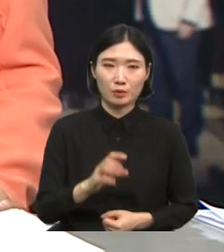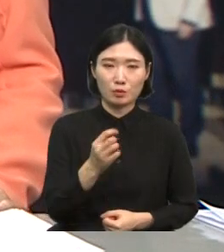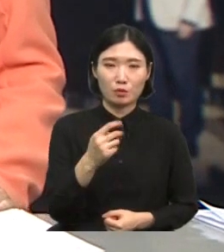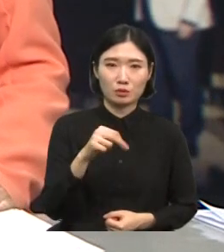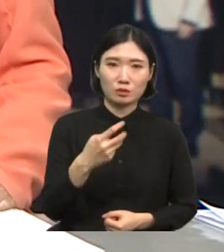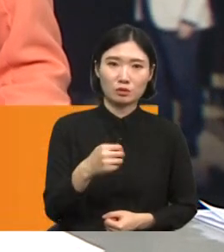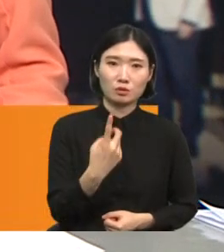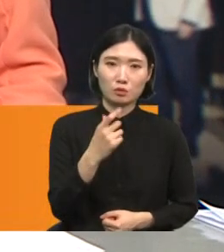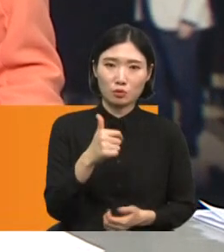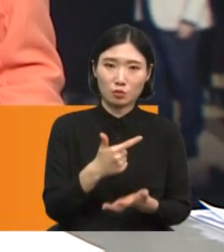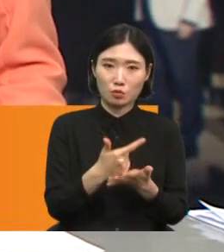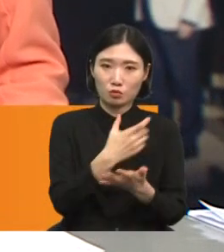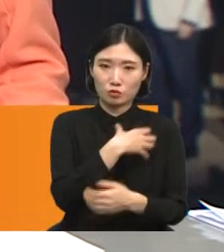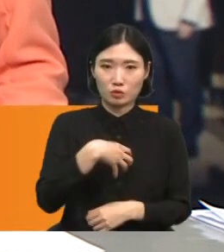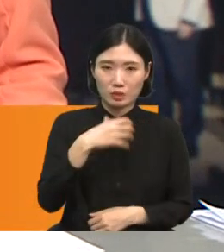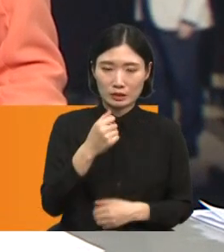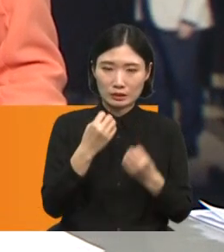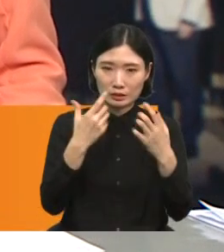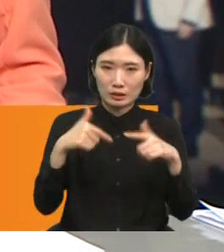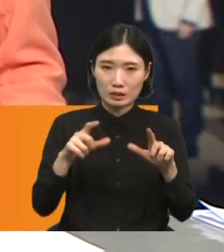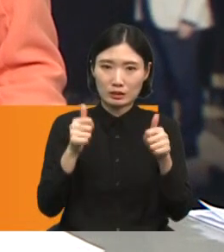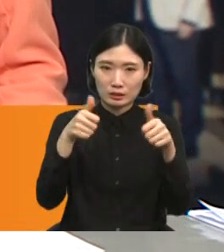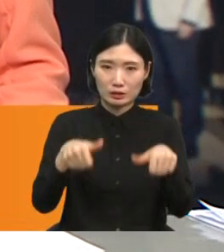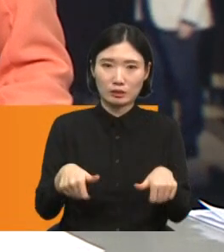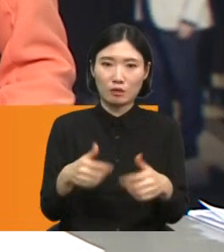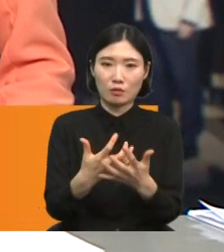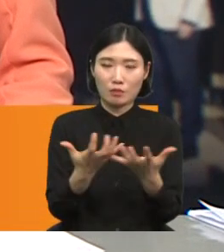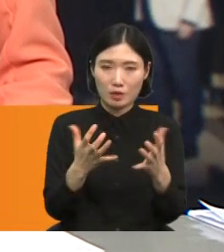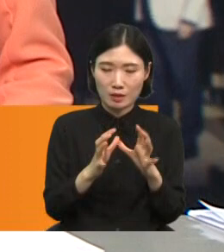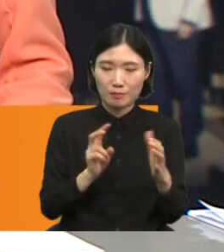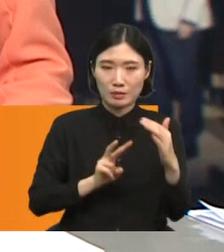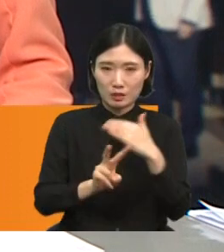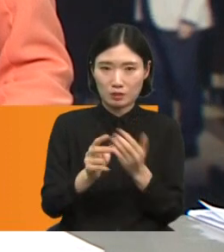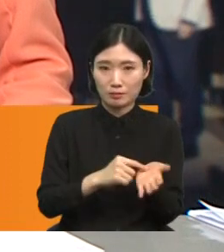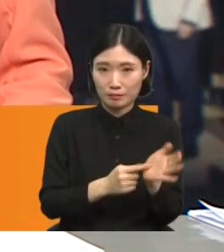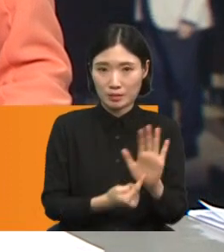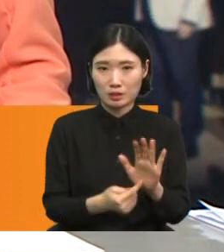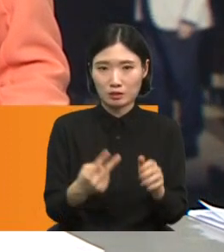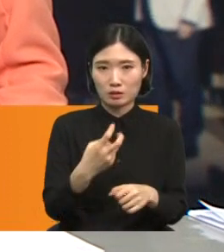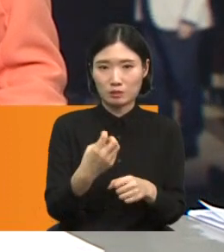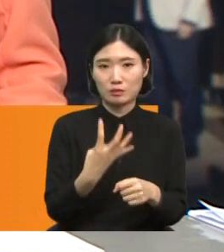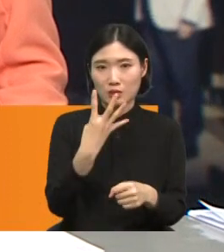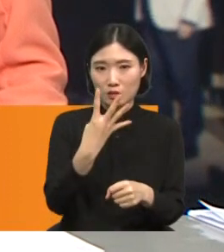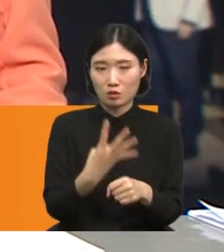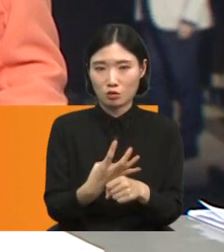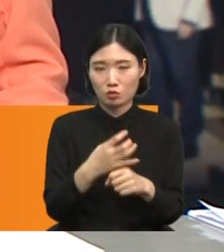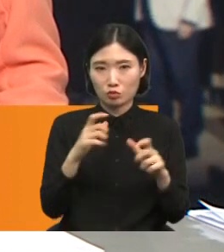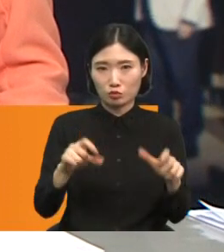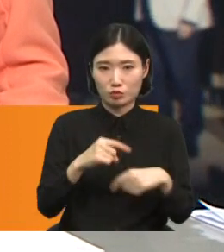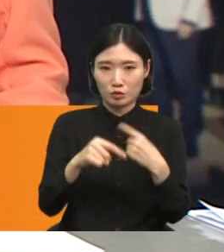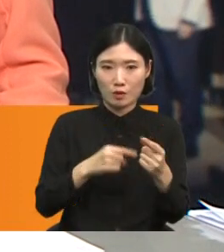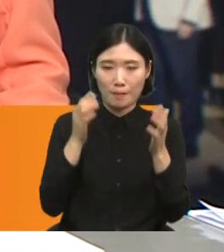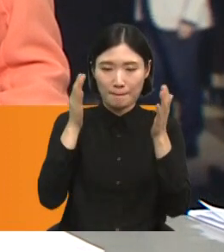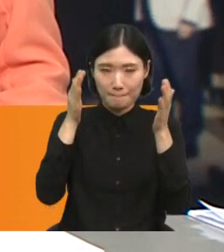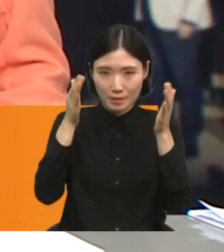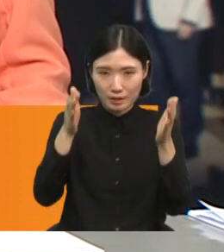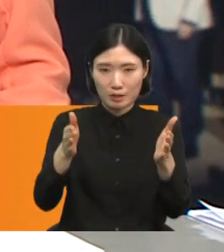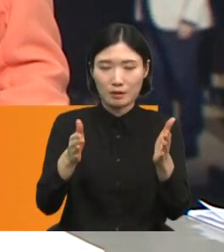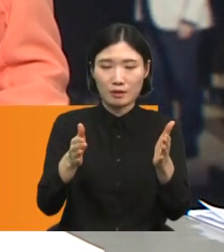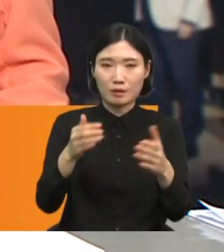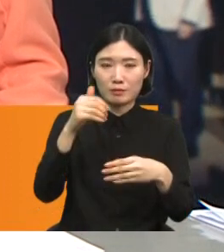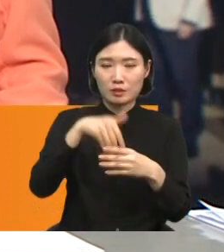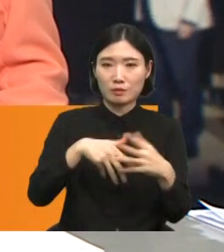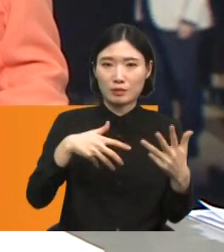오승록 노원구청장이 신년 인사회 자리에서 노원구의 비전을 발표했습니다. 2024년 구정 운영 방향을 비롯해